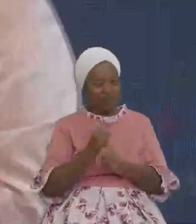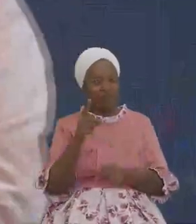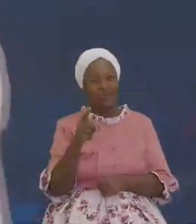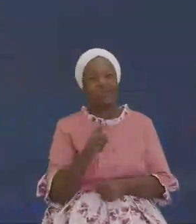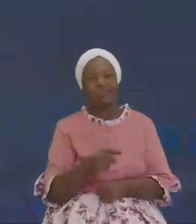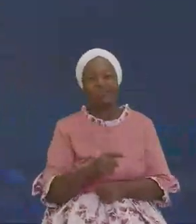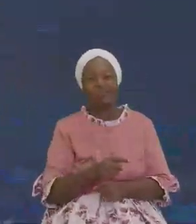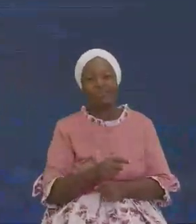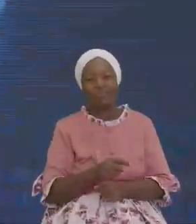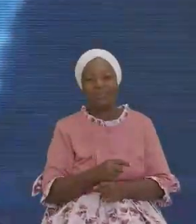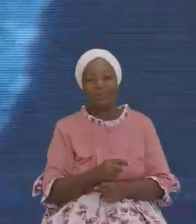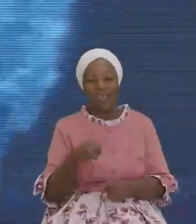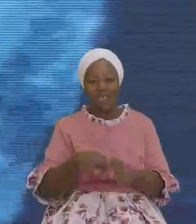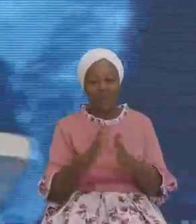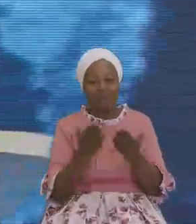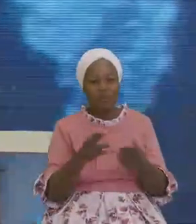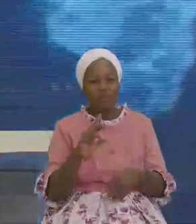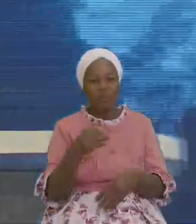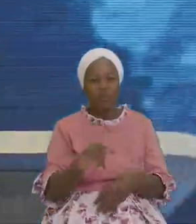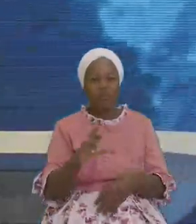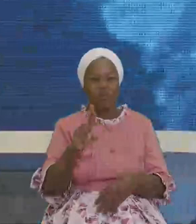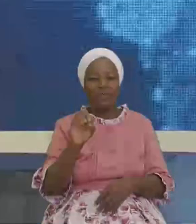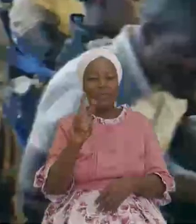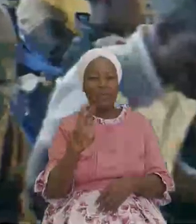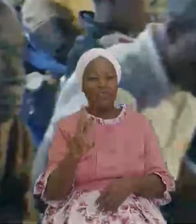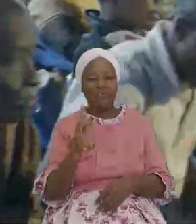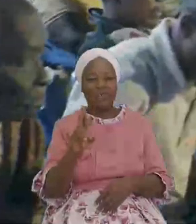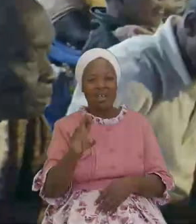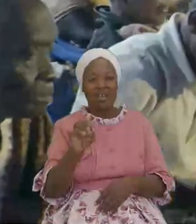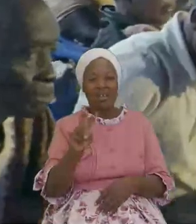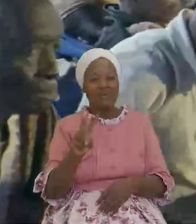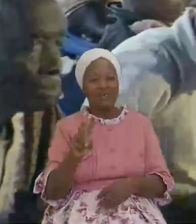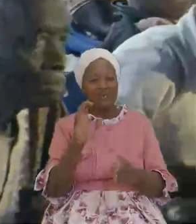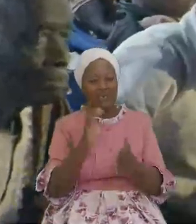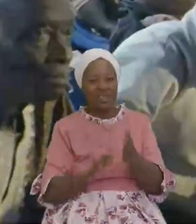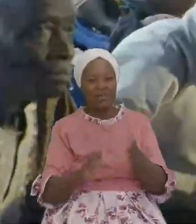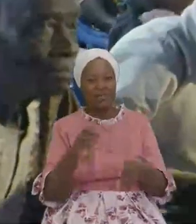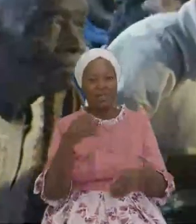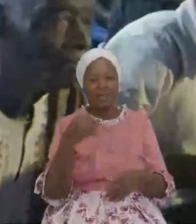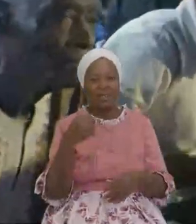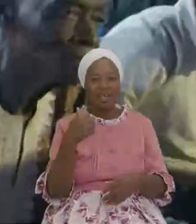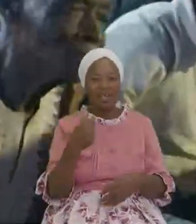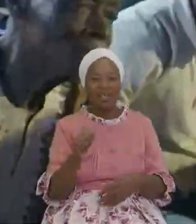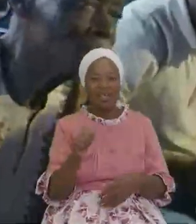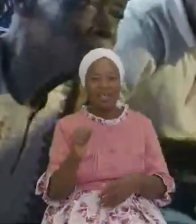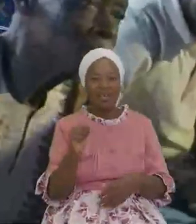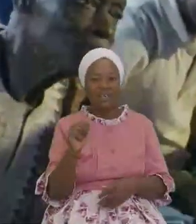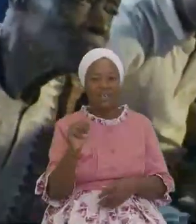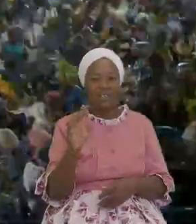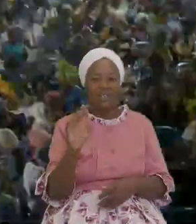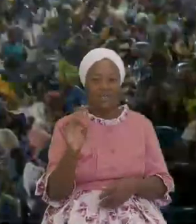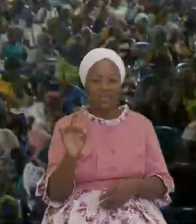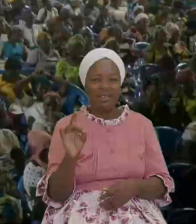Et le Seigneur va te sauver. En Apocalypse chapitre 18.